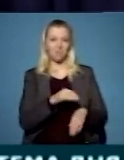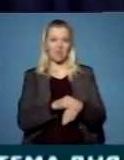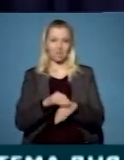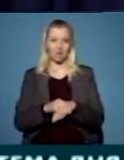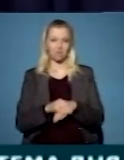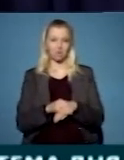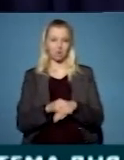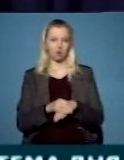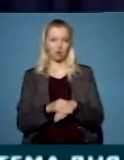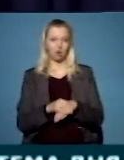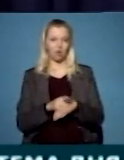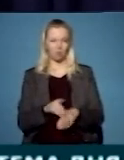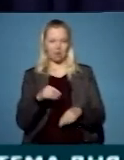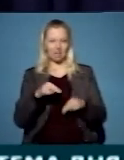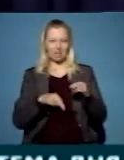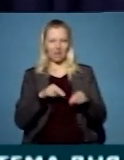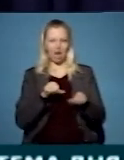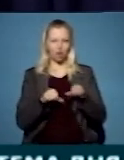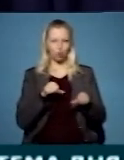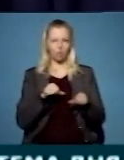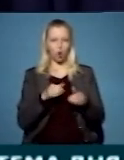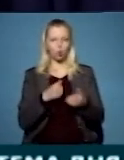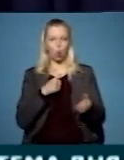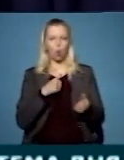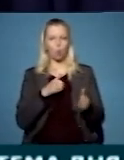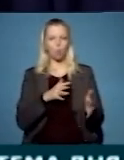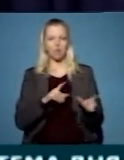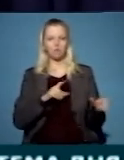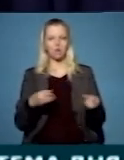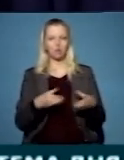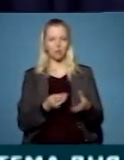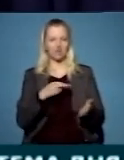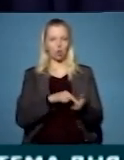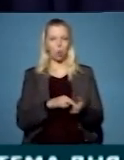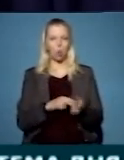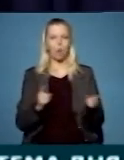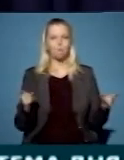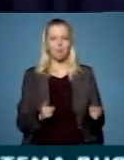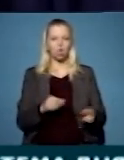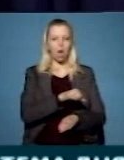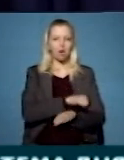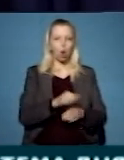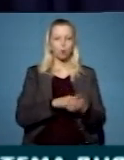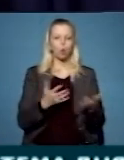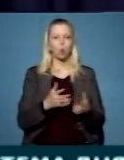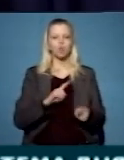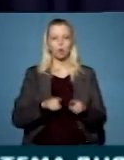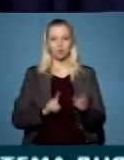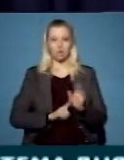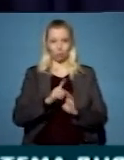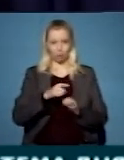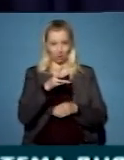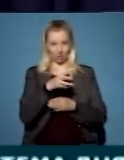Він налаштування відбувається до моменту виїзду екіпажу і встановлюються межі граничної, від якої швидкості він починає